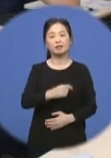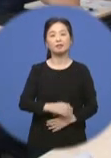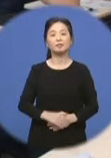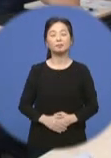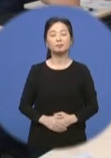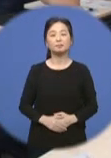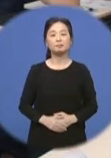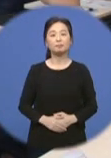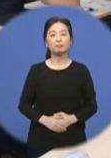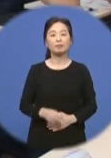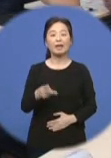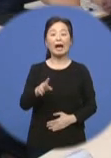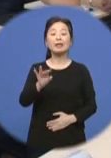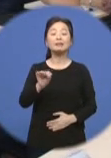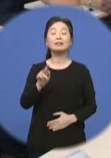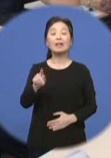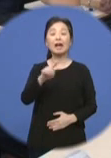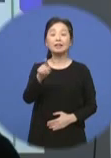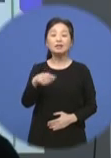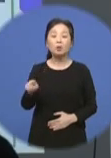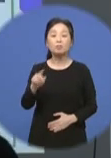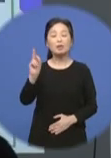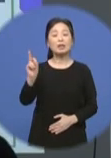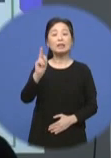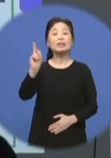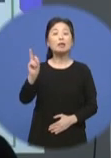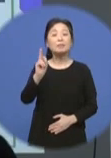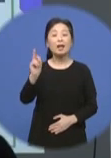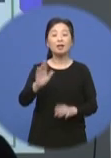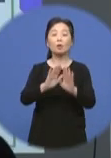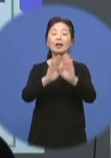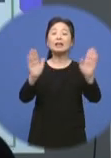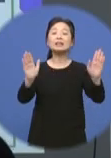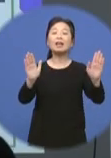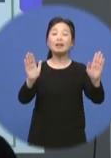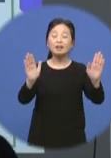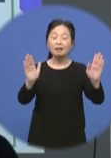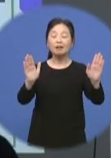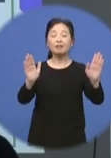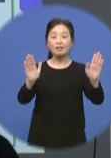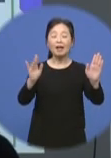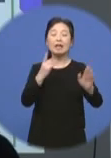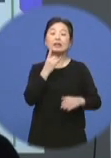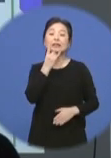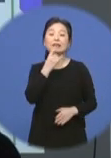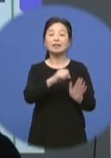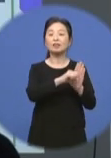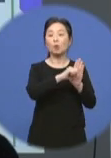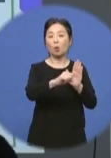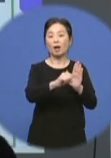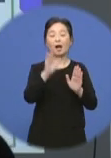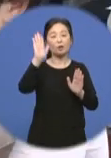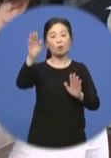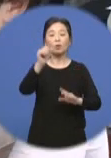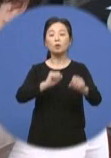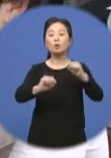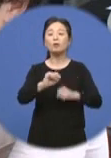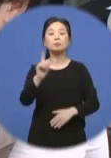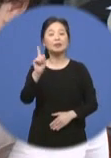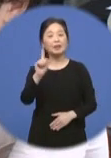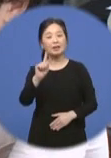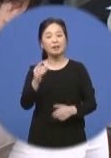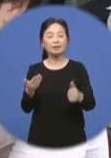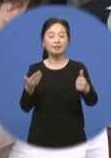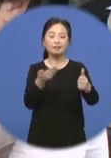最後に、ハッカソンやセミナーの開催で期待される効果や今後の取り組みについて聞きました。